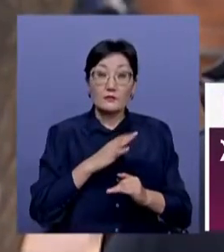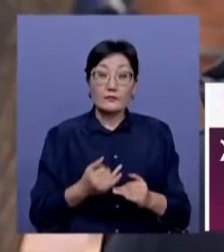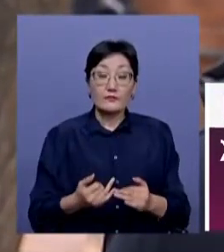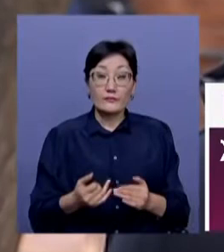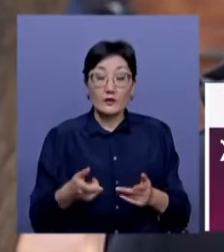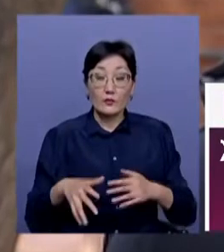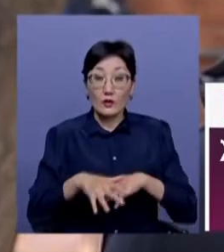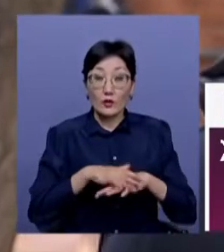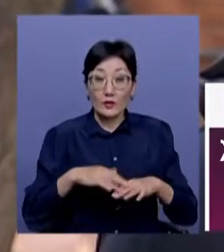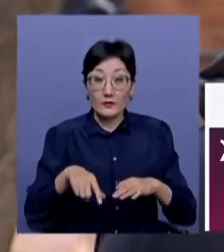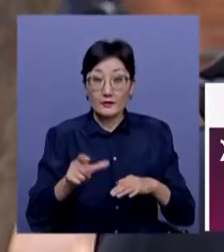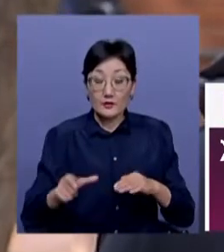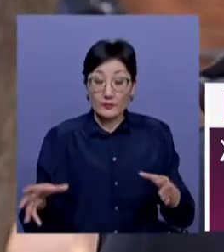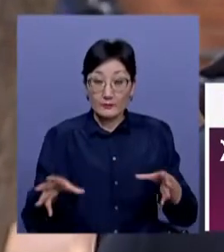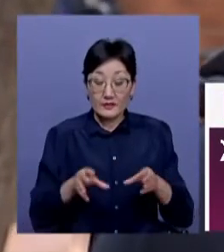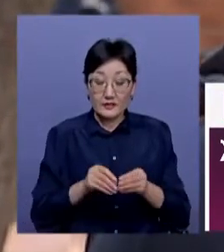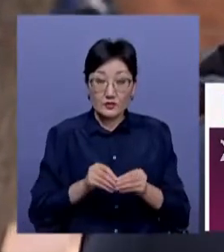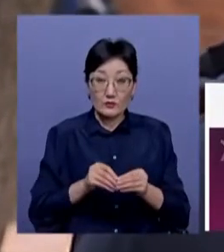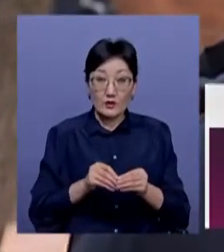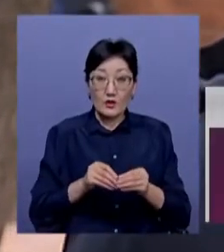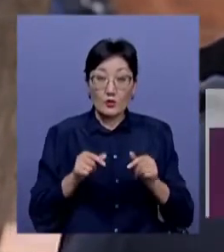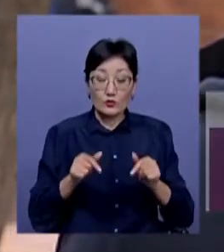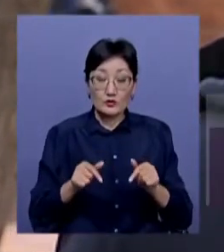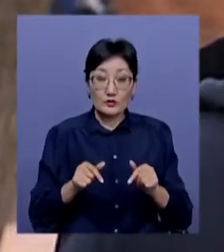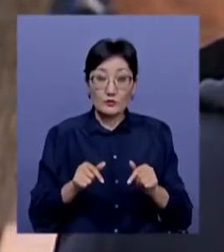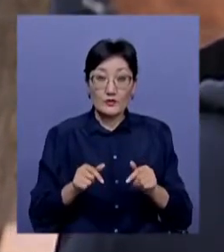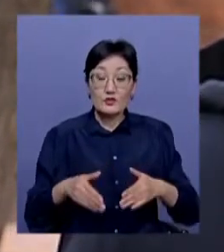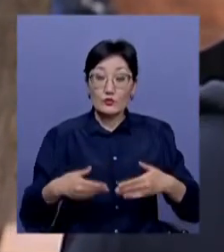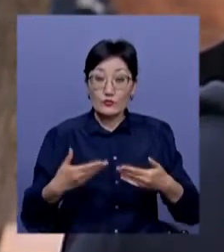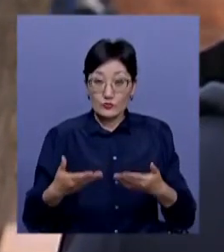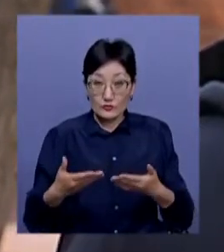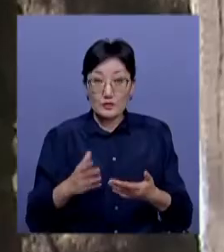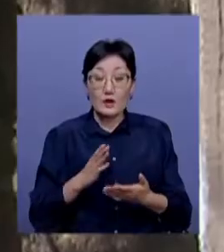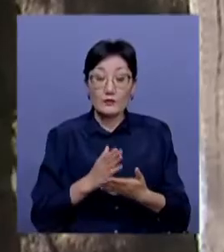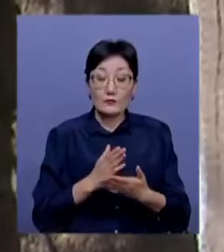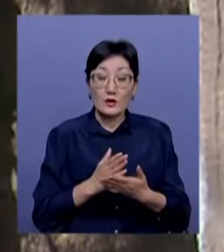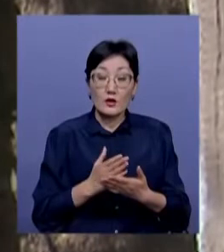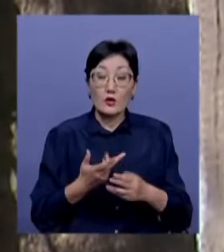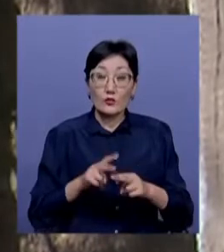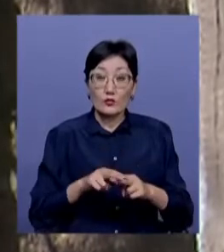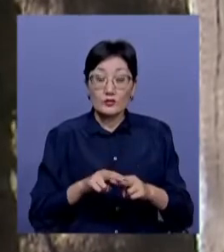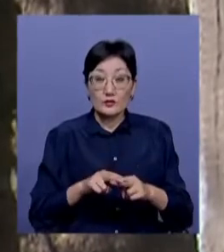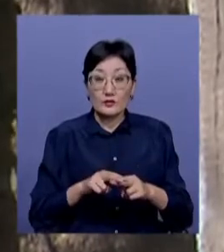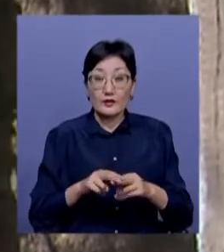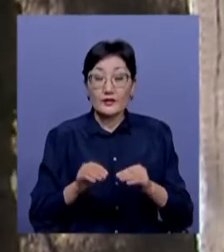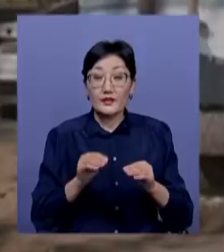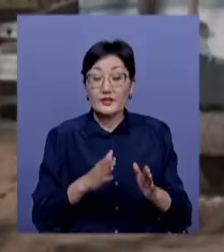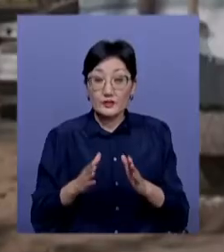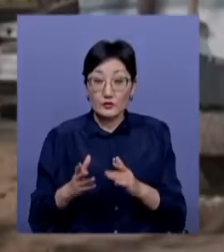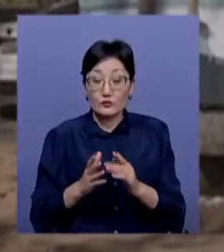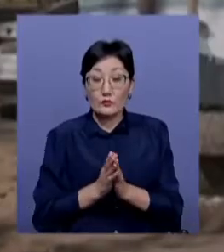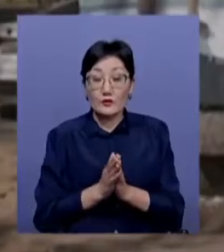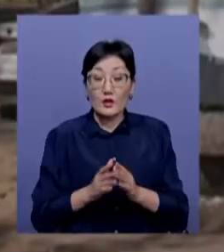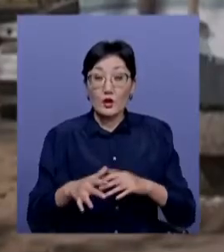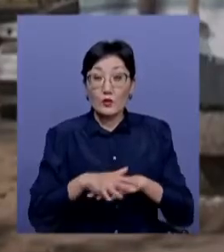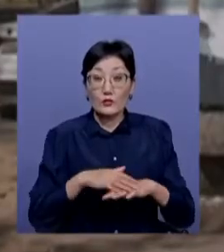аяқта тұрғындармен бірге бірлесіп, осы жерге ұсыныстар жасады. Осылай жасауға болады. Тұрғындардың үлесі